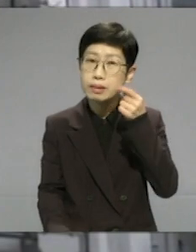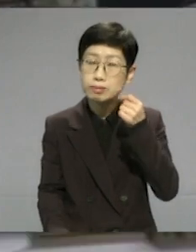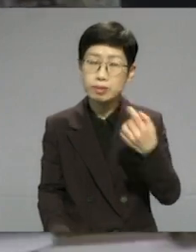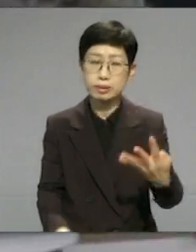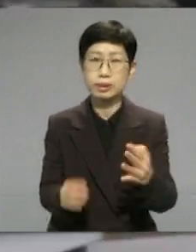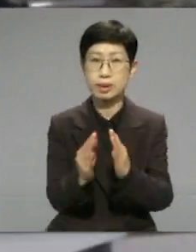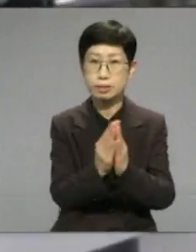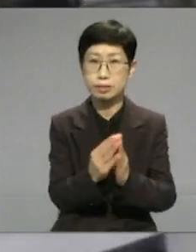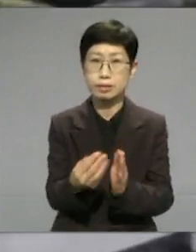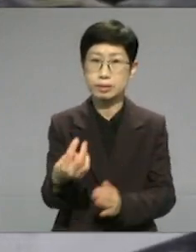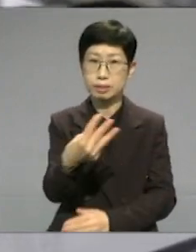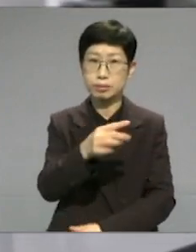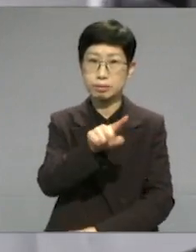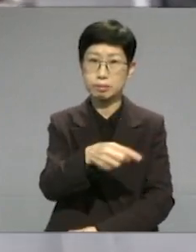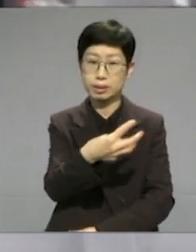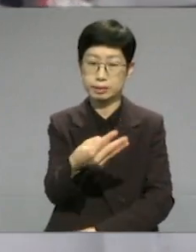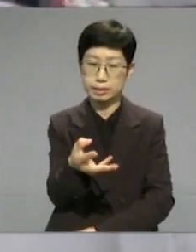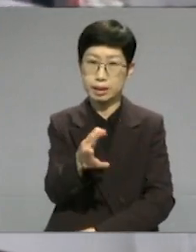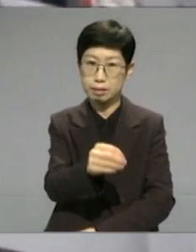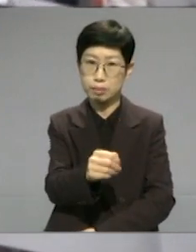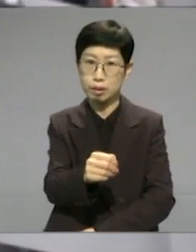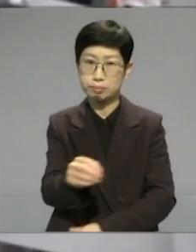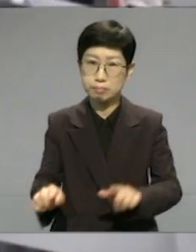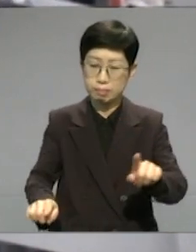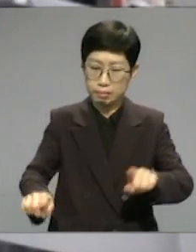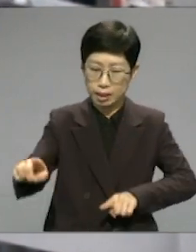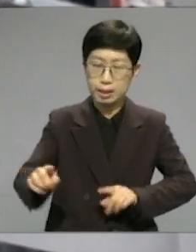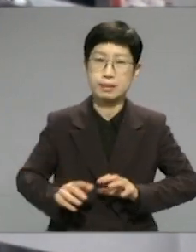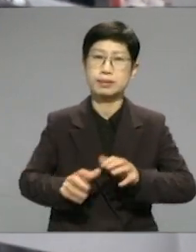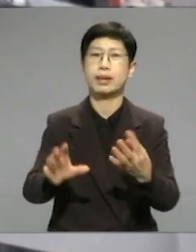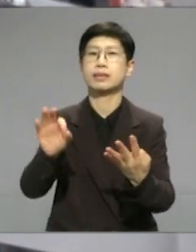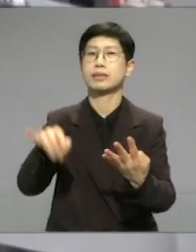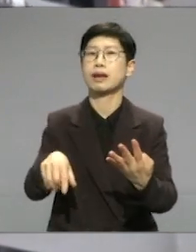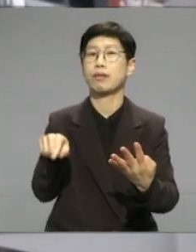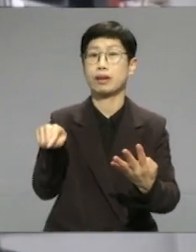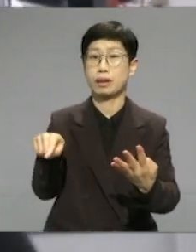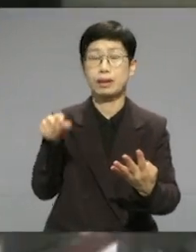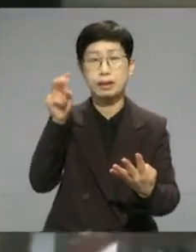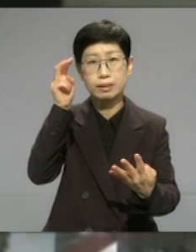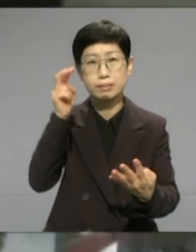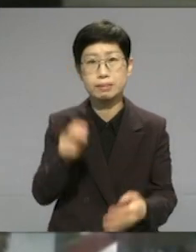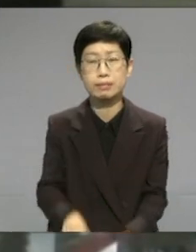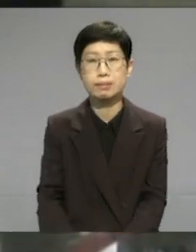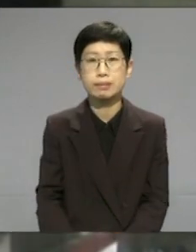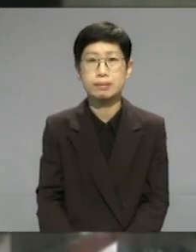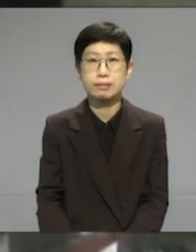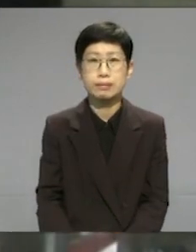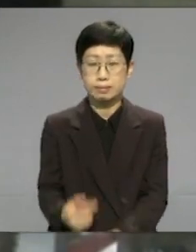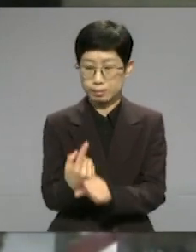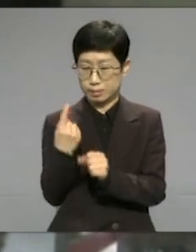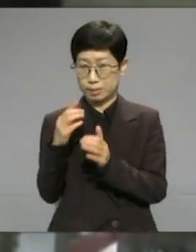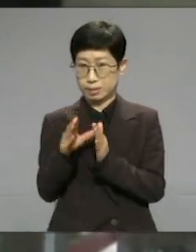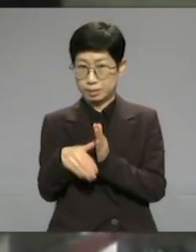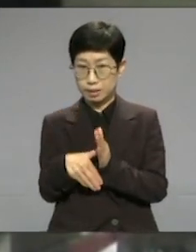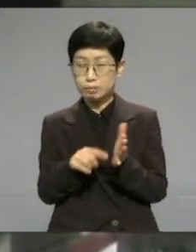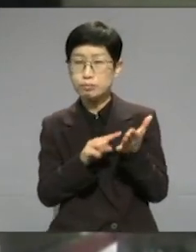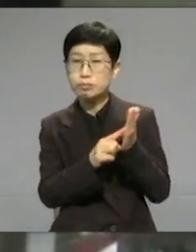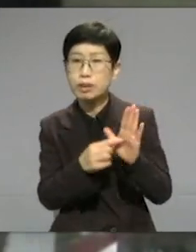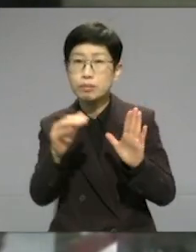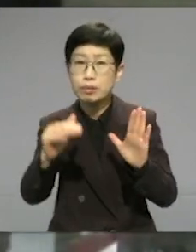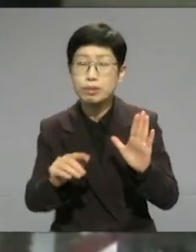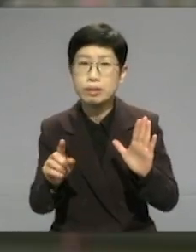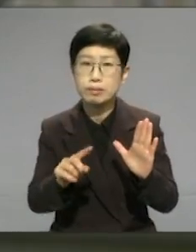4조 313억 달러를 제치고 세계 사위를 차지할 것으로 예상됐습니다 앞서 지난해 IMF 전망